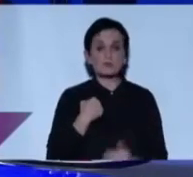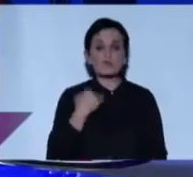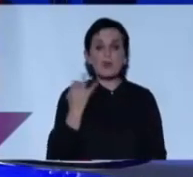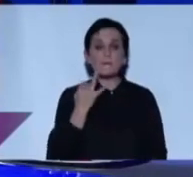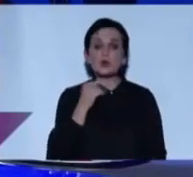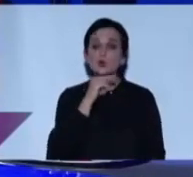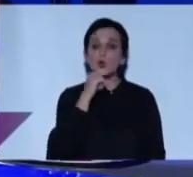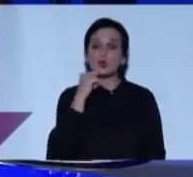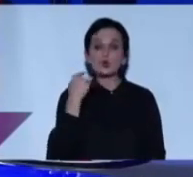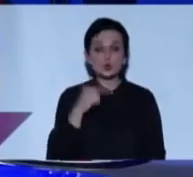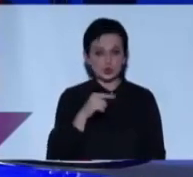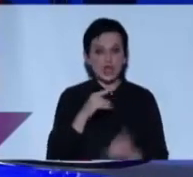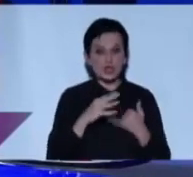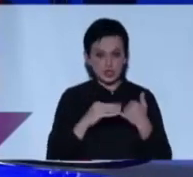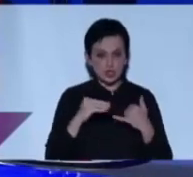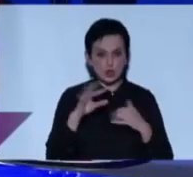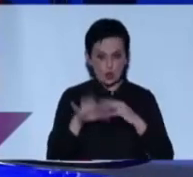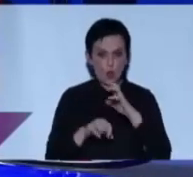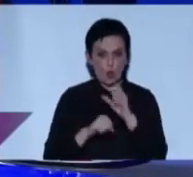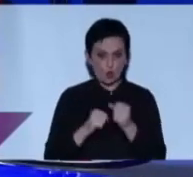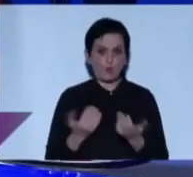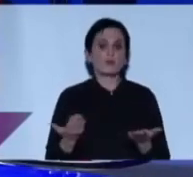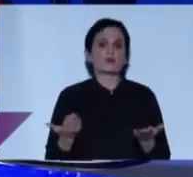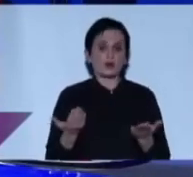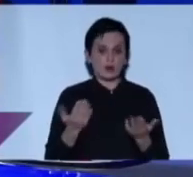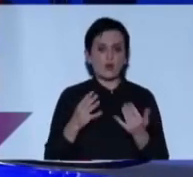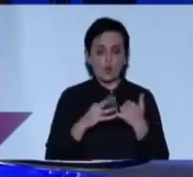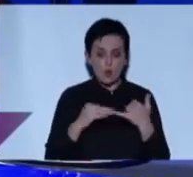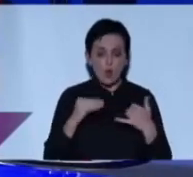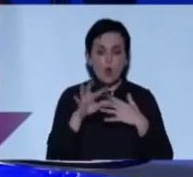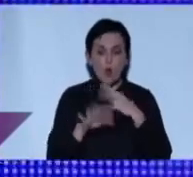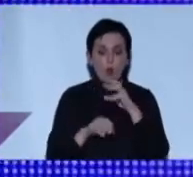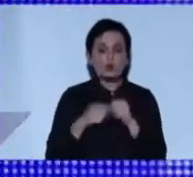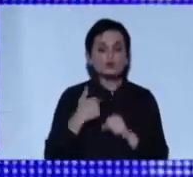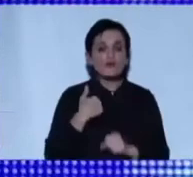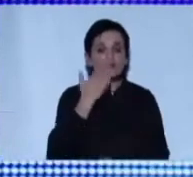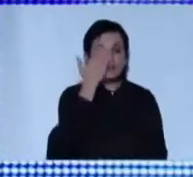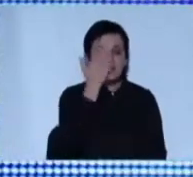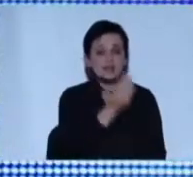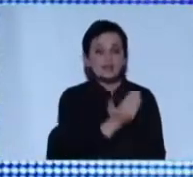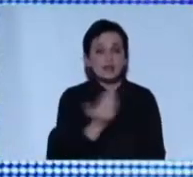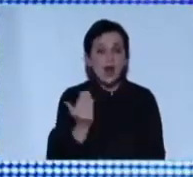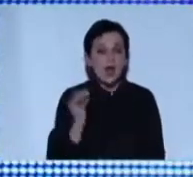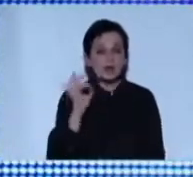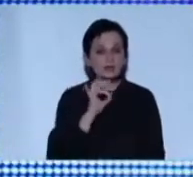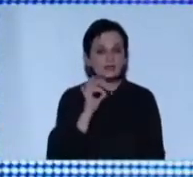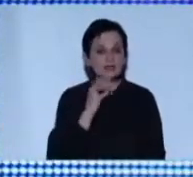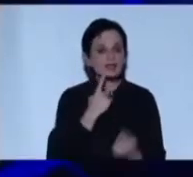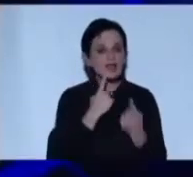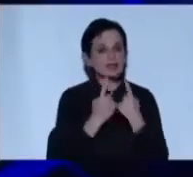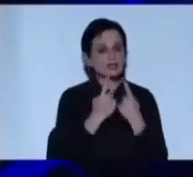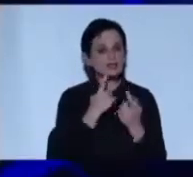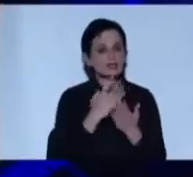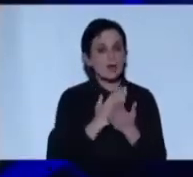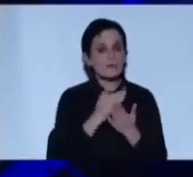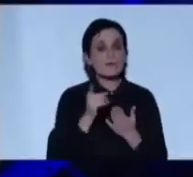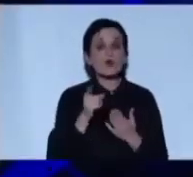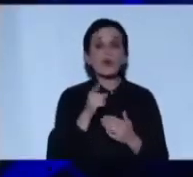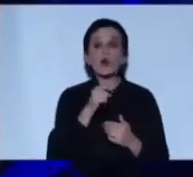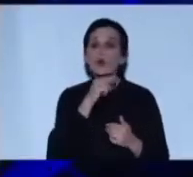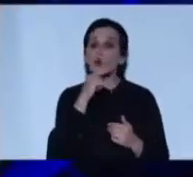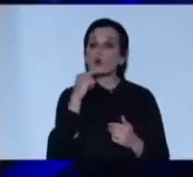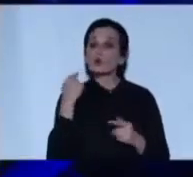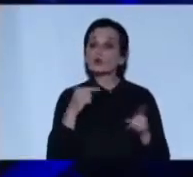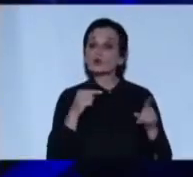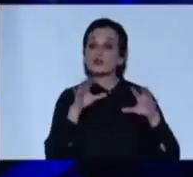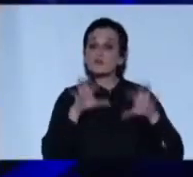რუსეთი ოკუპანტია? რა თქმა უნდა ოკუპანტია, მაგრამ აქ საუბარი არის ხალხზე რეალურად, ანუ ხალხს შორის პრობლემა არ მოქმედებს. ეს პასუხი იყო რუსეთის პრეზიდენტისგან